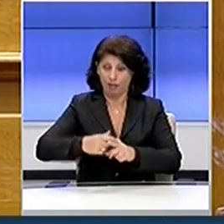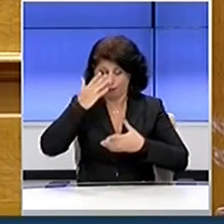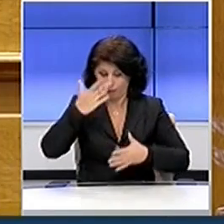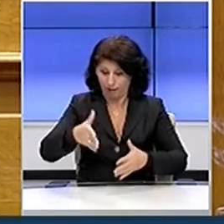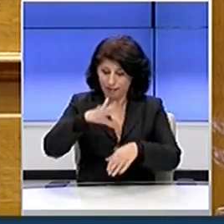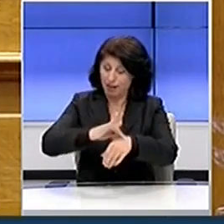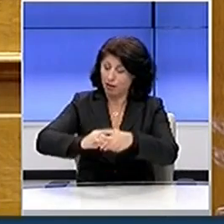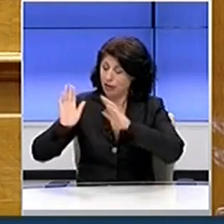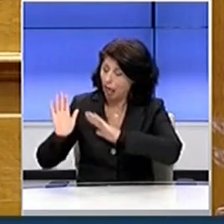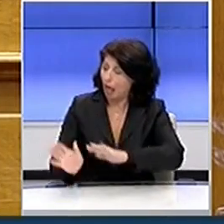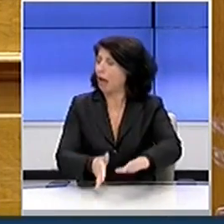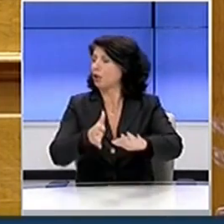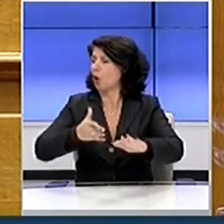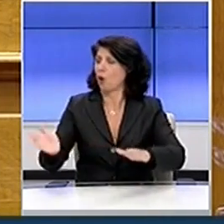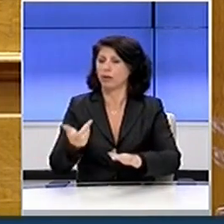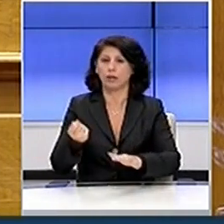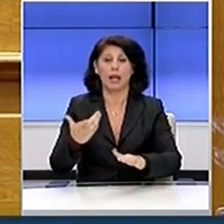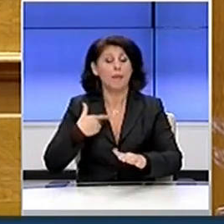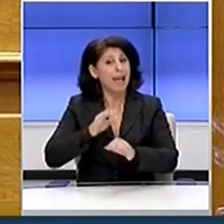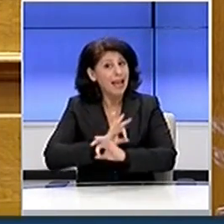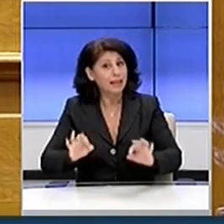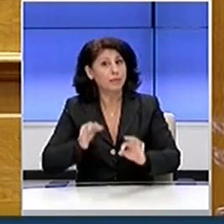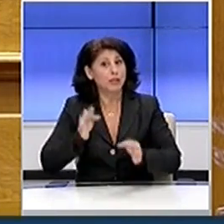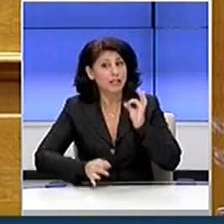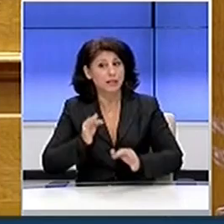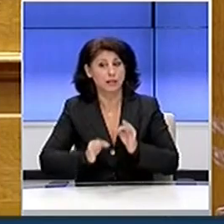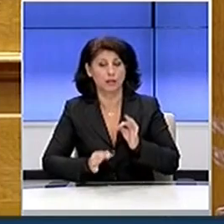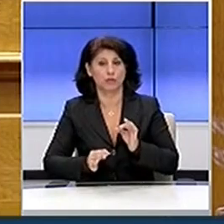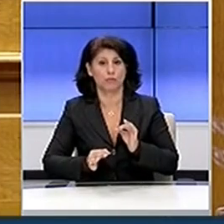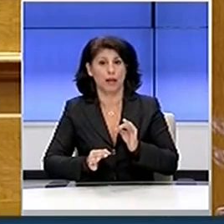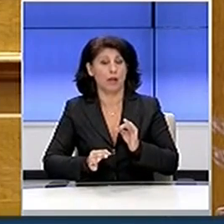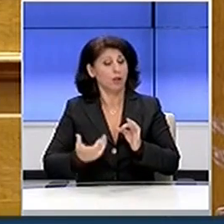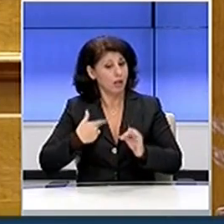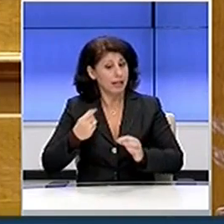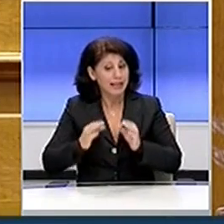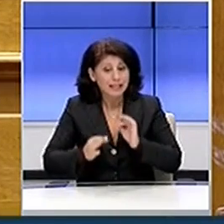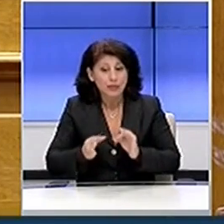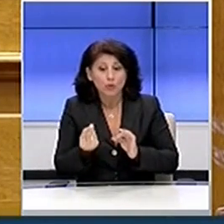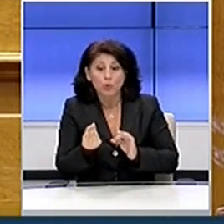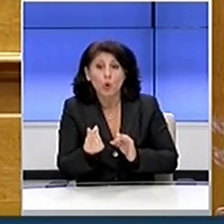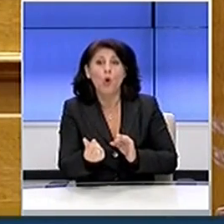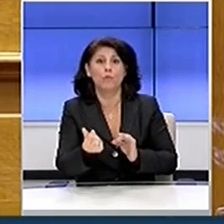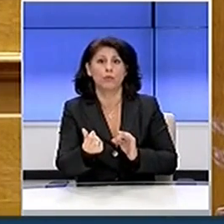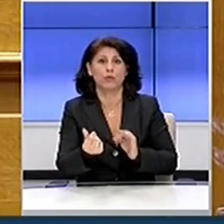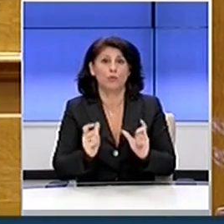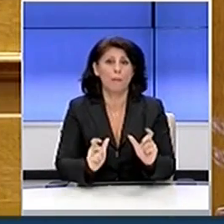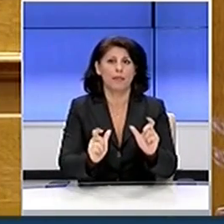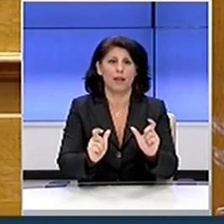συζητήσω για το πώς πολεμήσαμε, αλλά ποτέ για το αν πολεμήσαμε. Πολύ